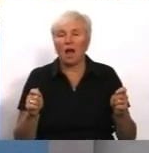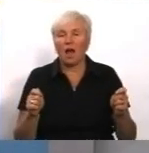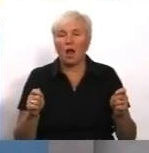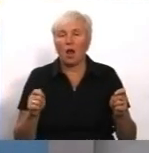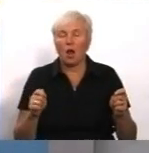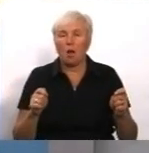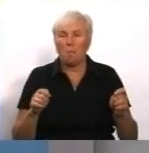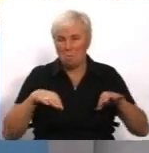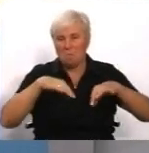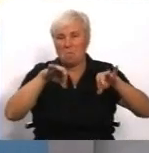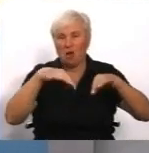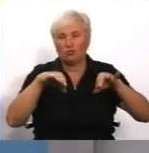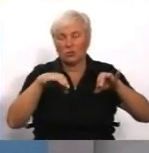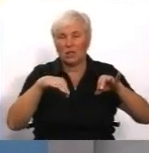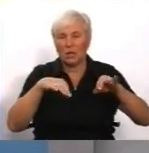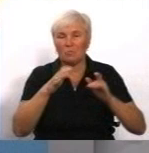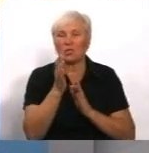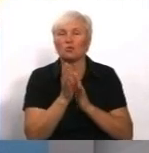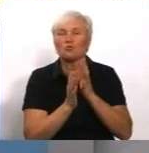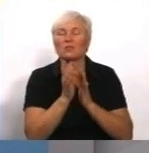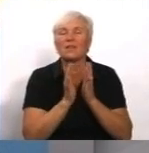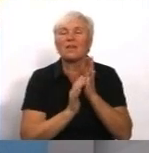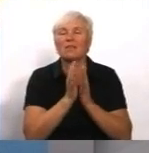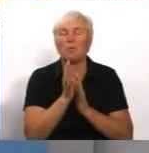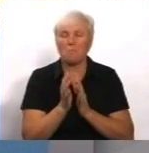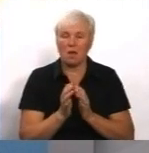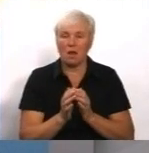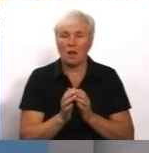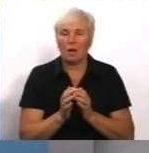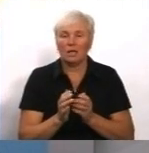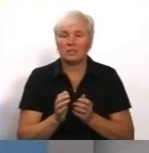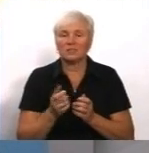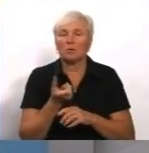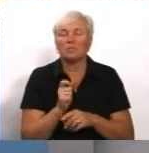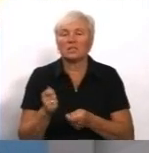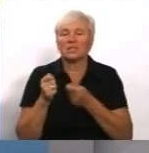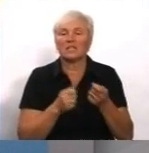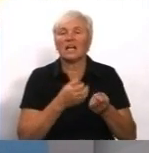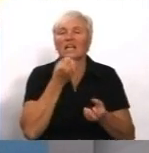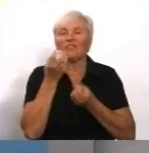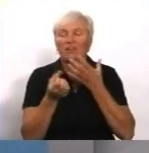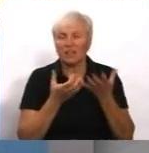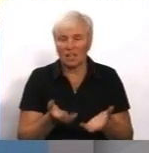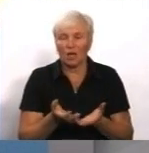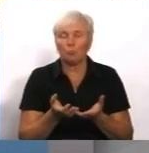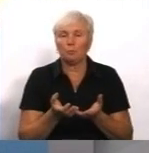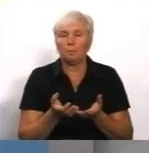контейнер із рослинами. Найбільше до нас завозять це квіти, це